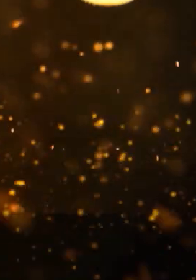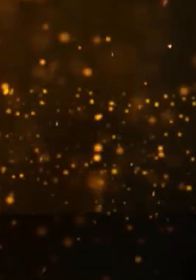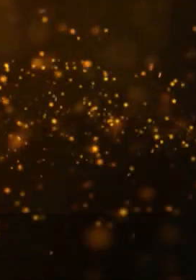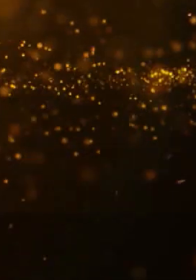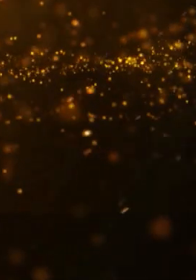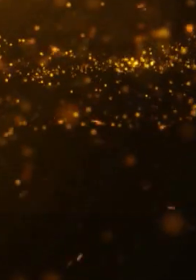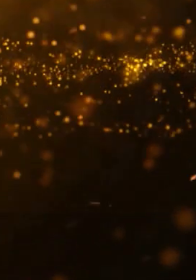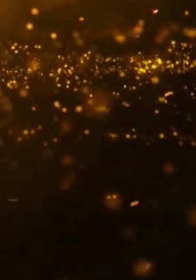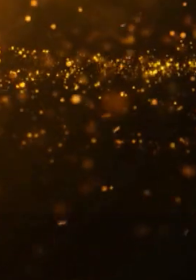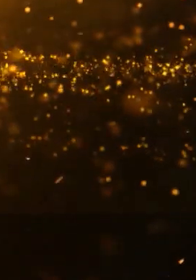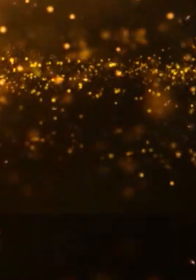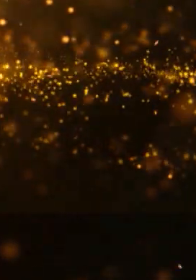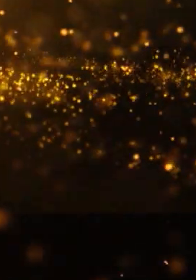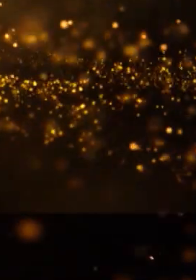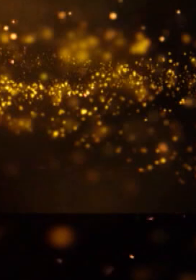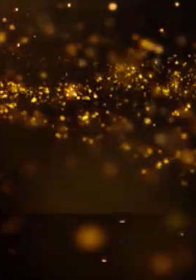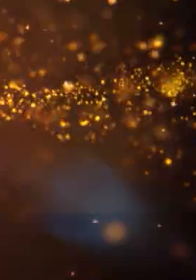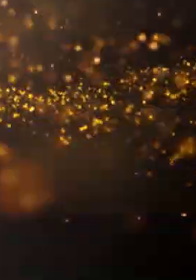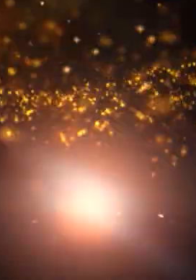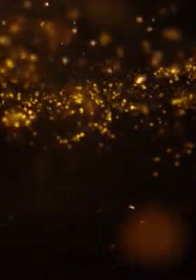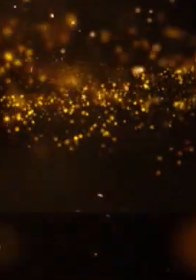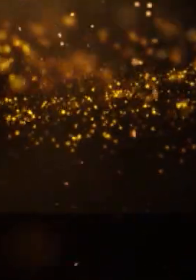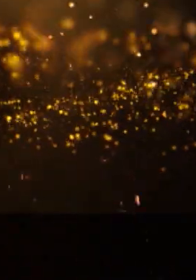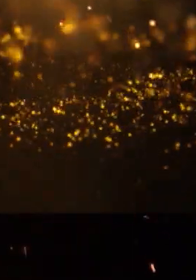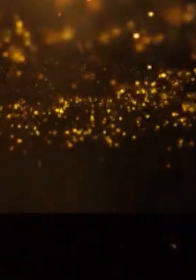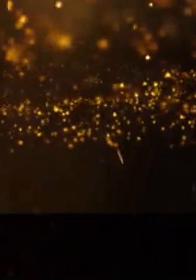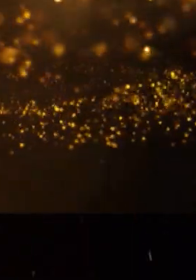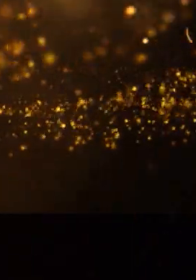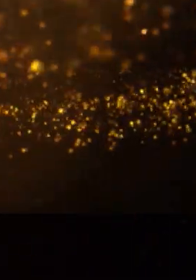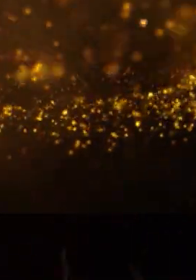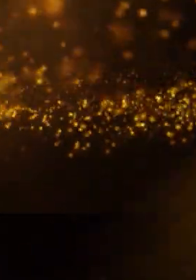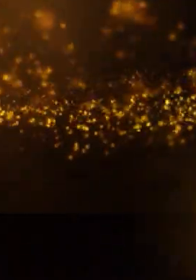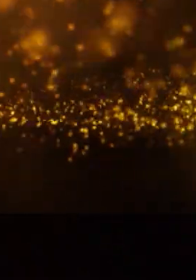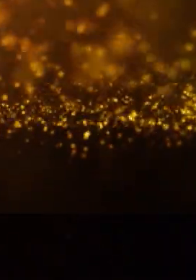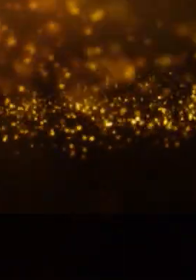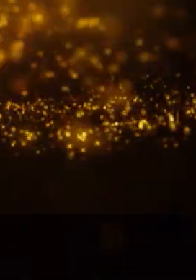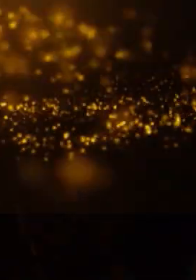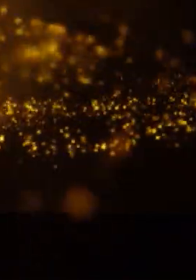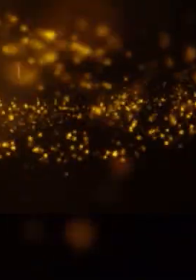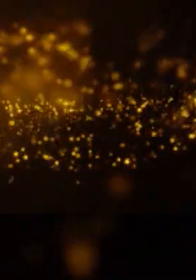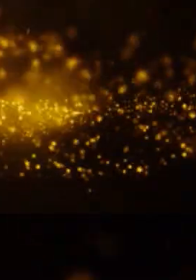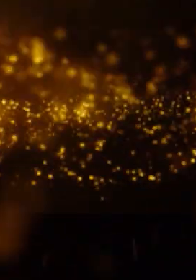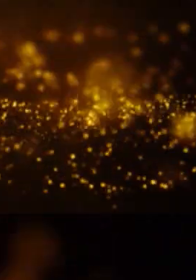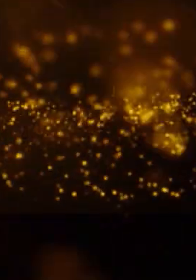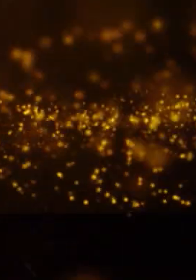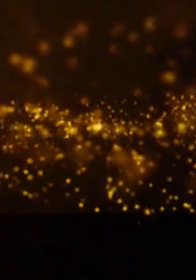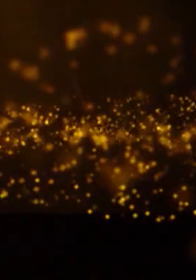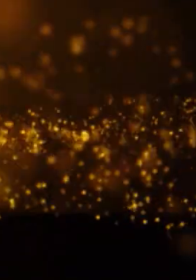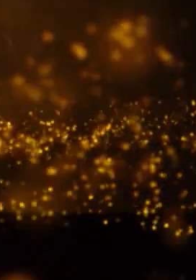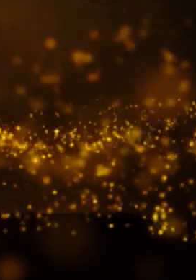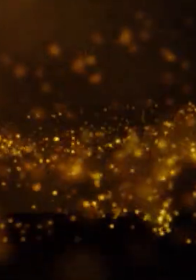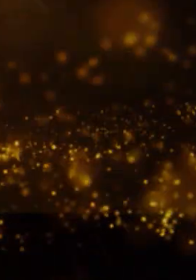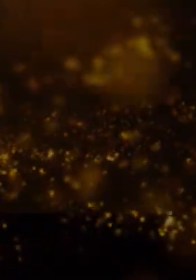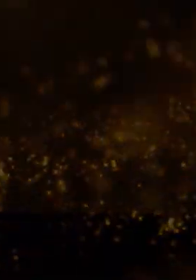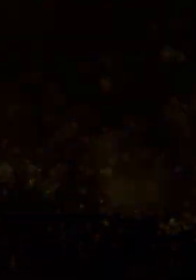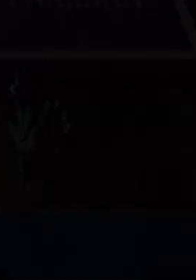เชื่อชูเกียรติสนับสนุนการทำความดีโดยกองทุนส่งเสริมและพัฒนาคุณภาพชีวิตคนพิการกระทรวงการพัฒนาสังคมและความมั่นคงของ